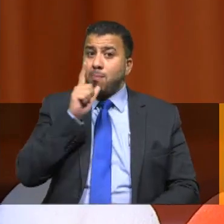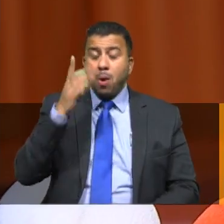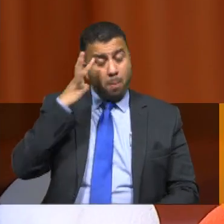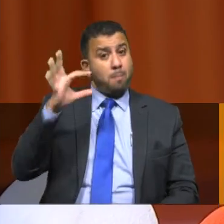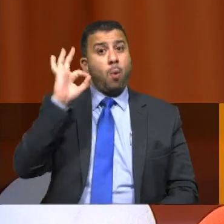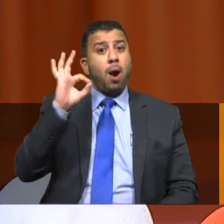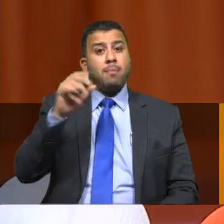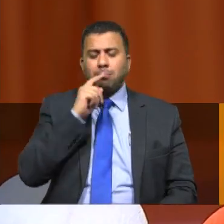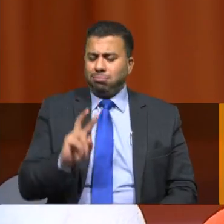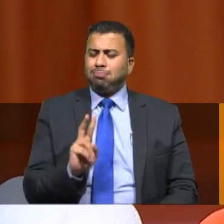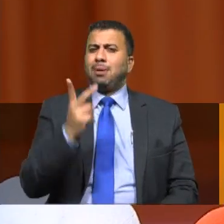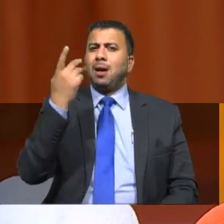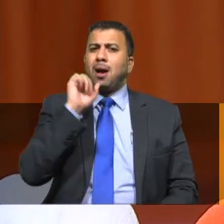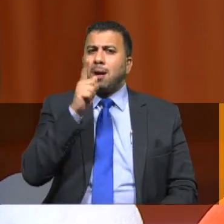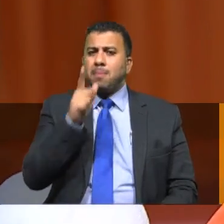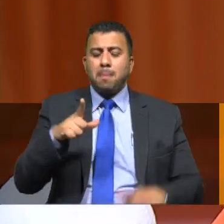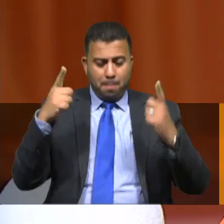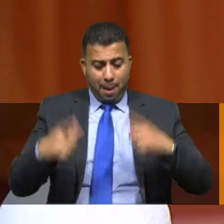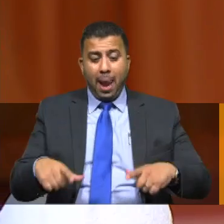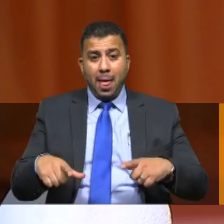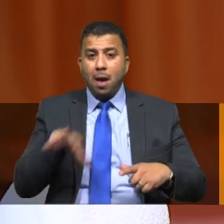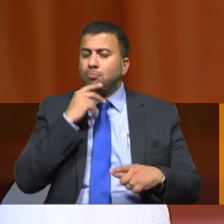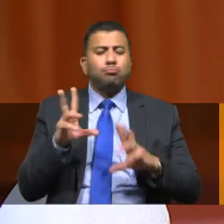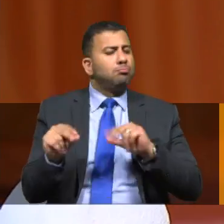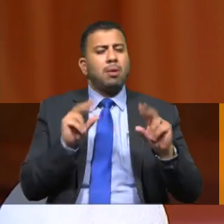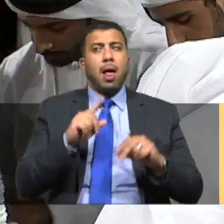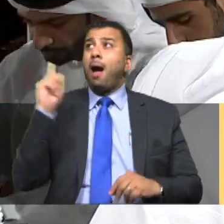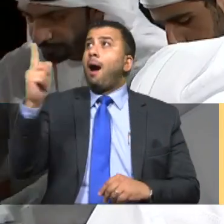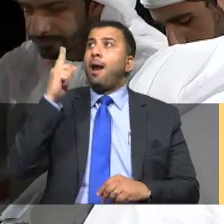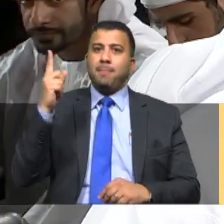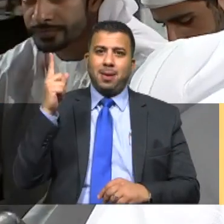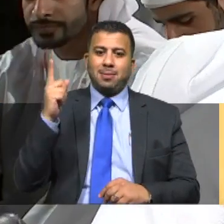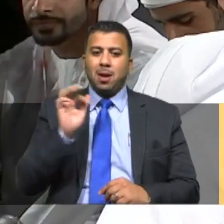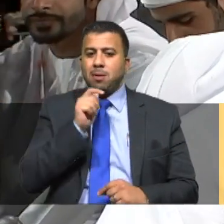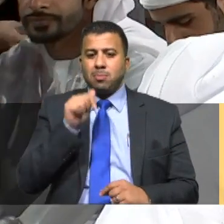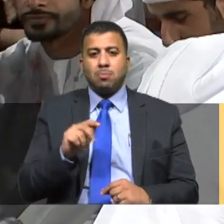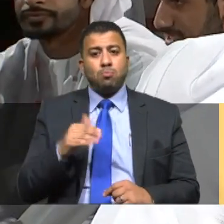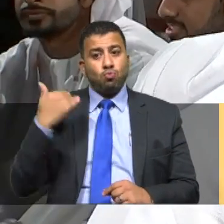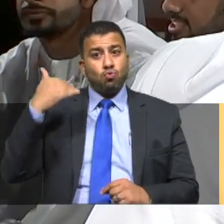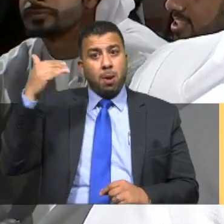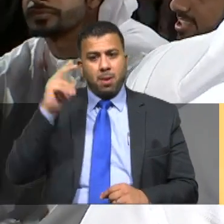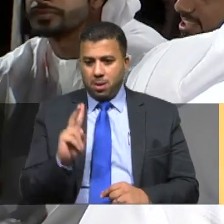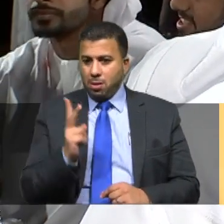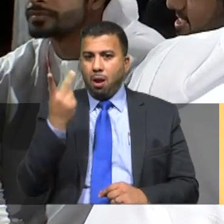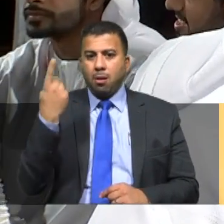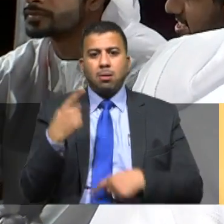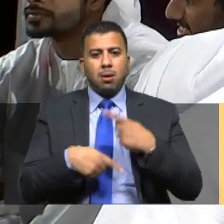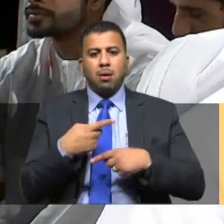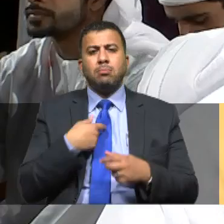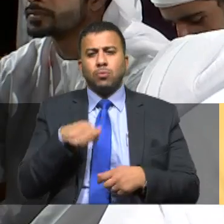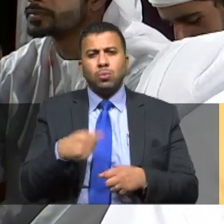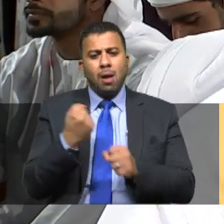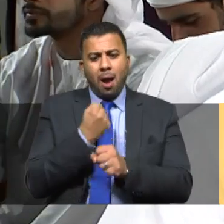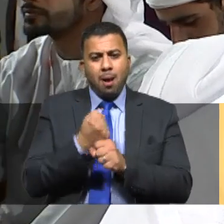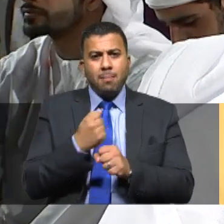الموهبة تتحول من فقط موهبة محلية ولكن أيضا موهبة عالمية. المستقبل في تغير مستمر، متطلبات سوق العمل